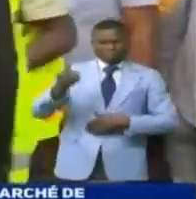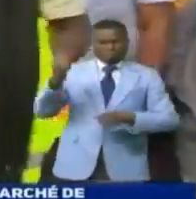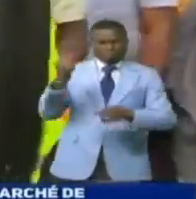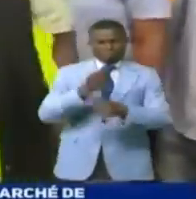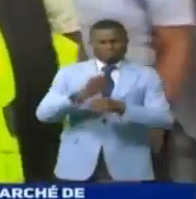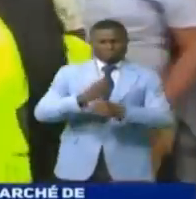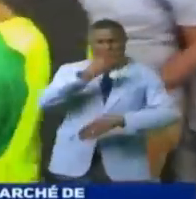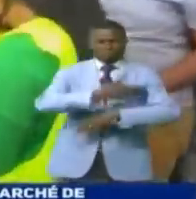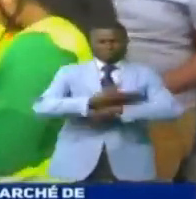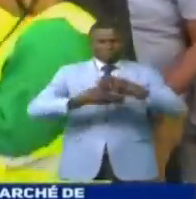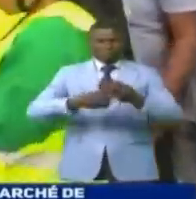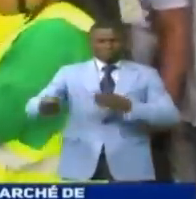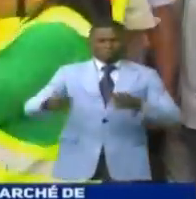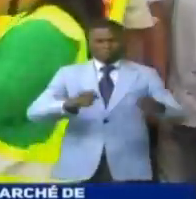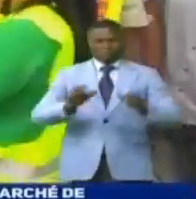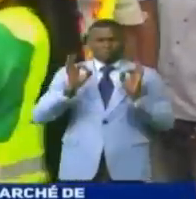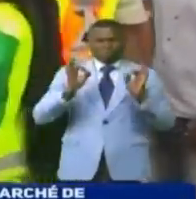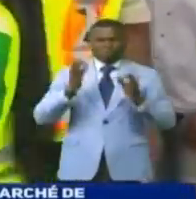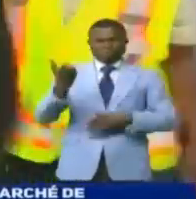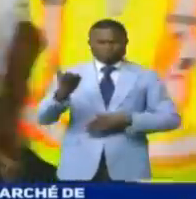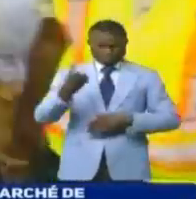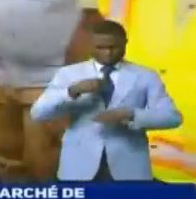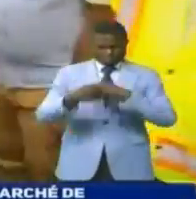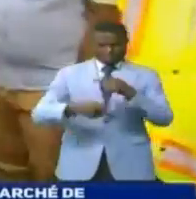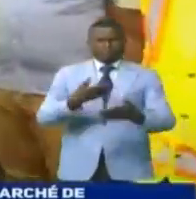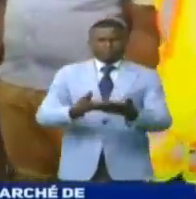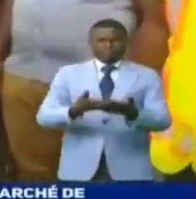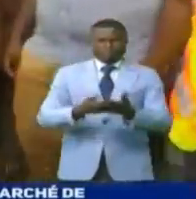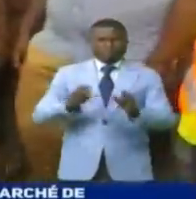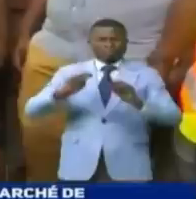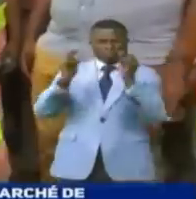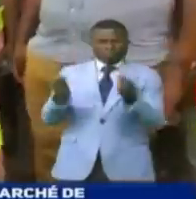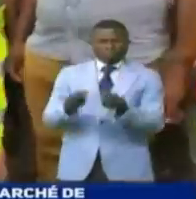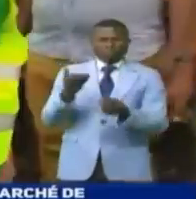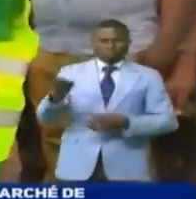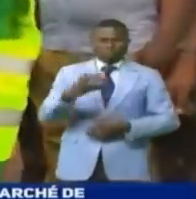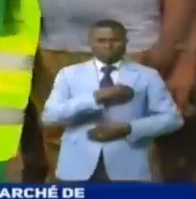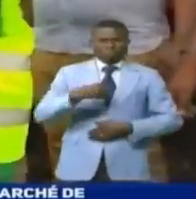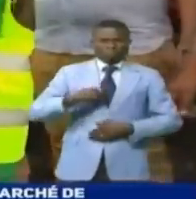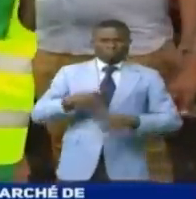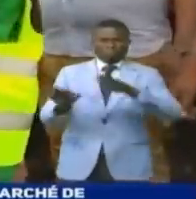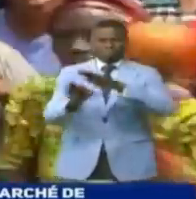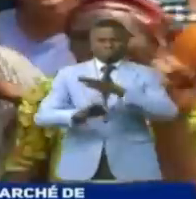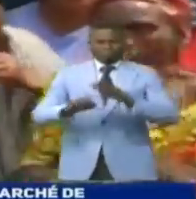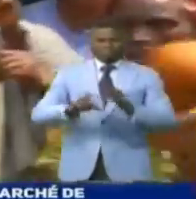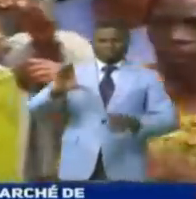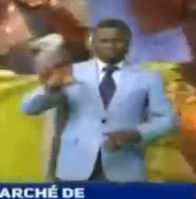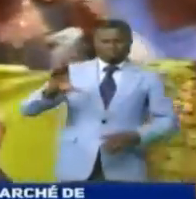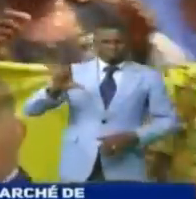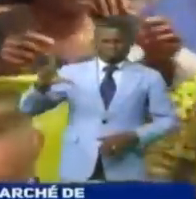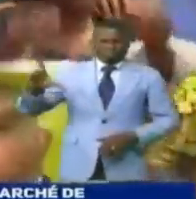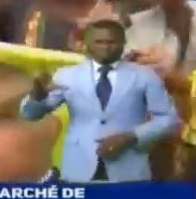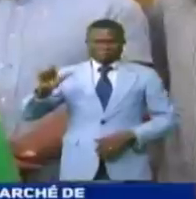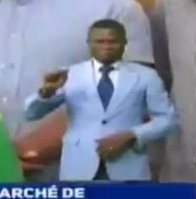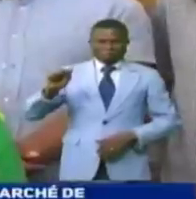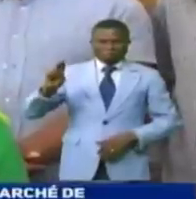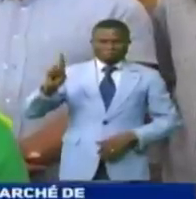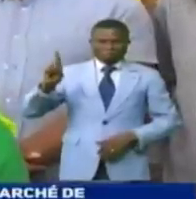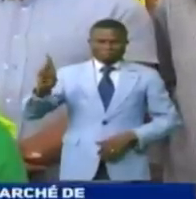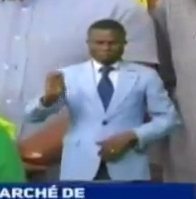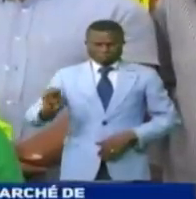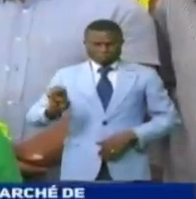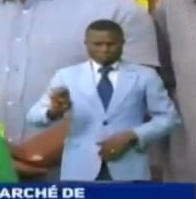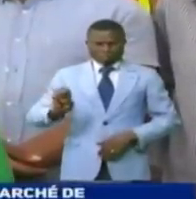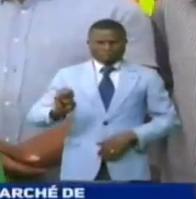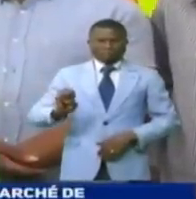travaux de construction des marchés modernes ont été lancés par la coordonnatrice de la Fondation Claude Nyamugabo, Nadia Kabaré. Compte tenu